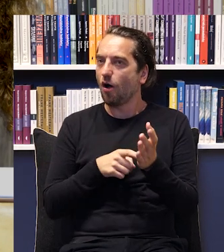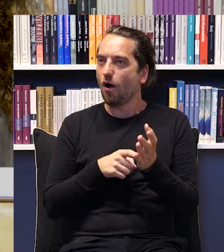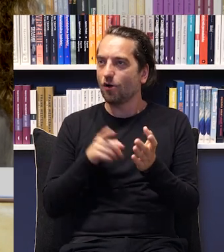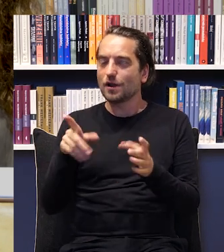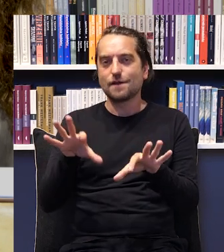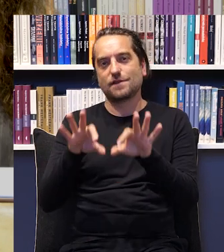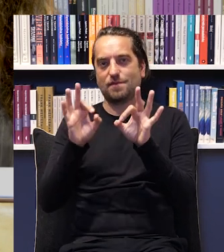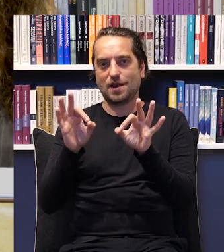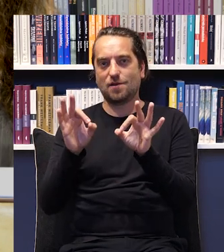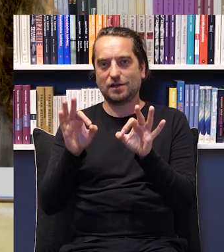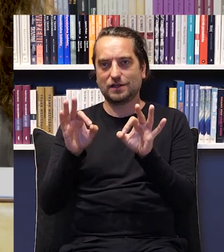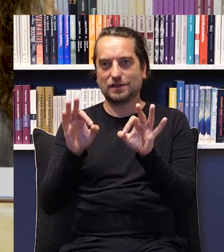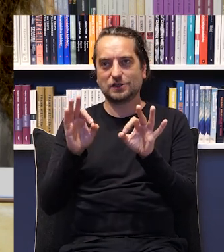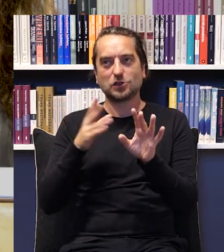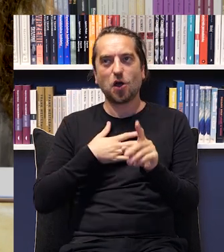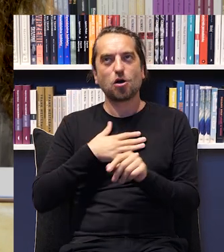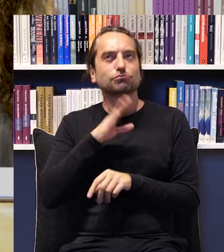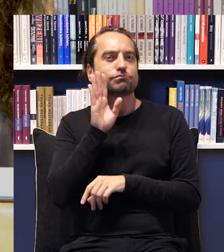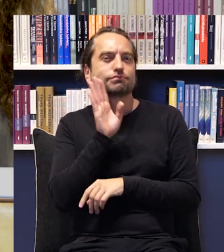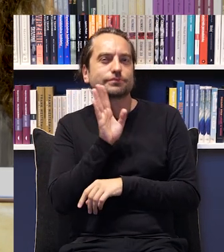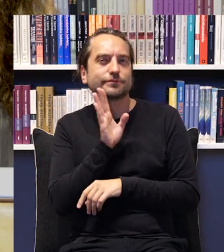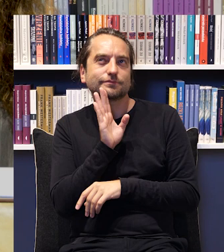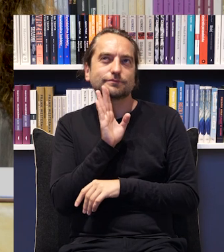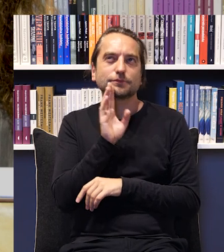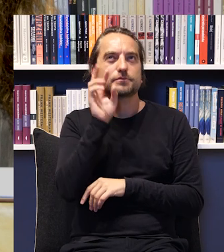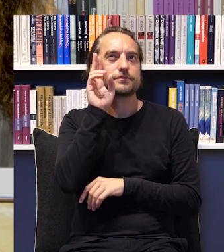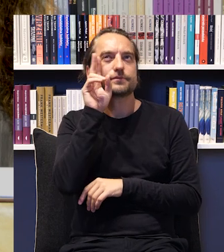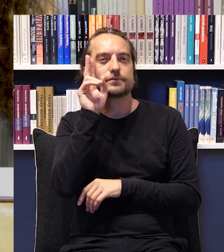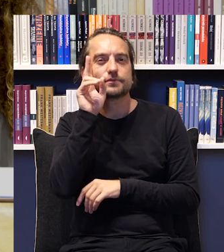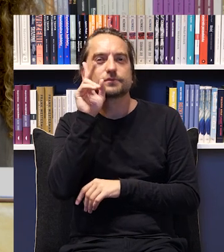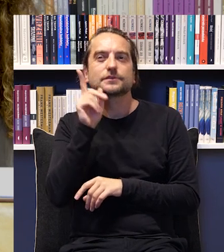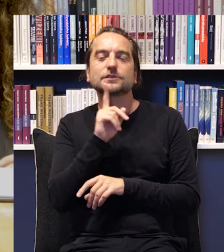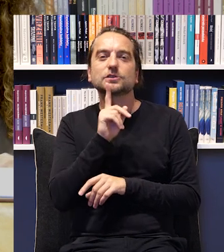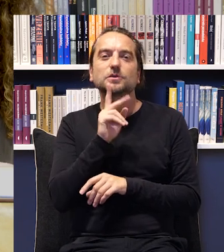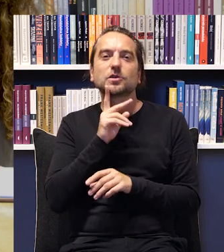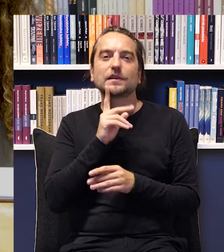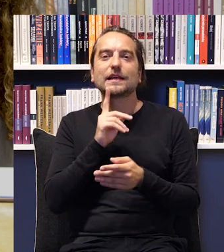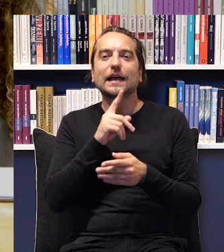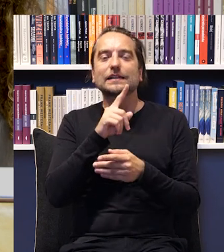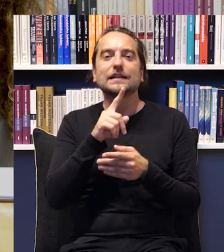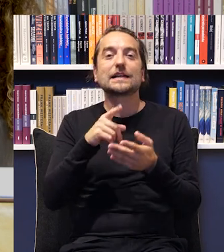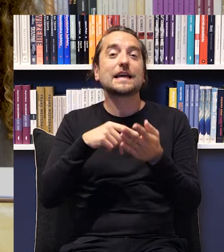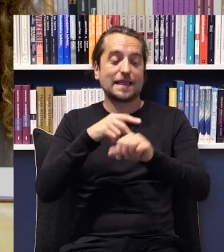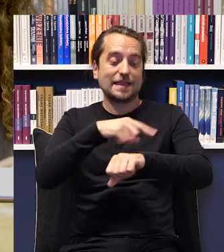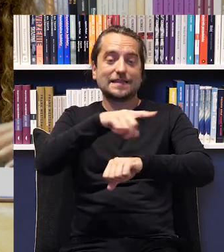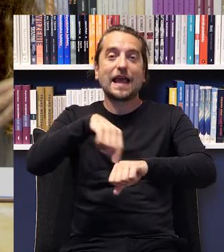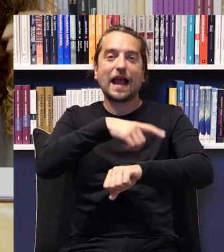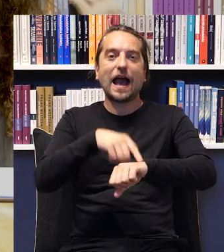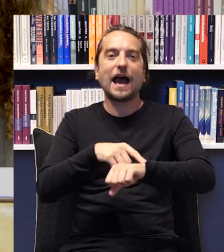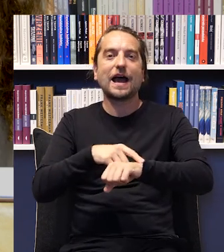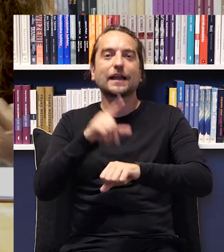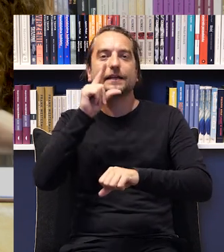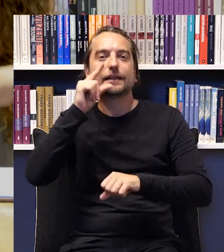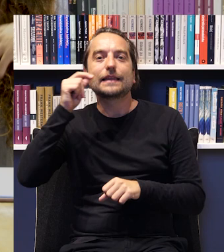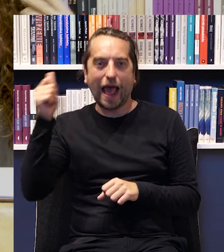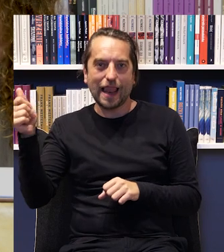obrałaś w tej książce, mi w ogóle on przywiódł na myśl słynne ciągnące się zegary Salwadora Daliego. To znaczy to